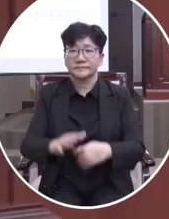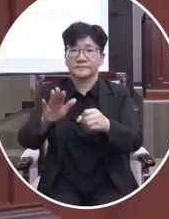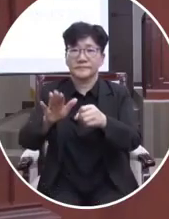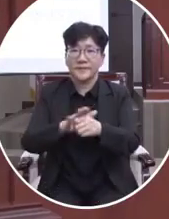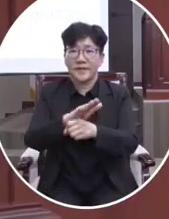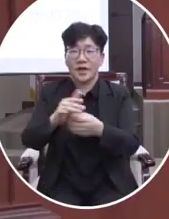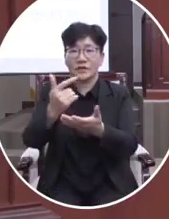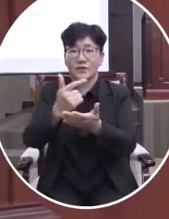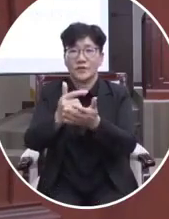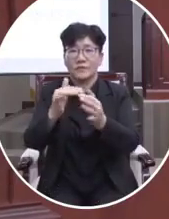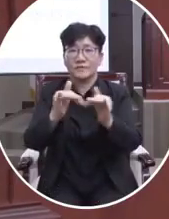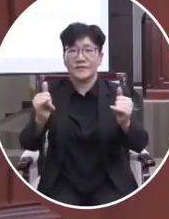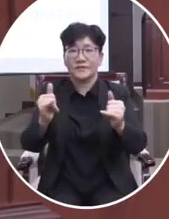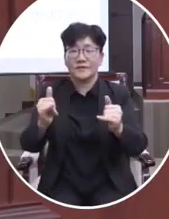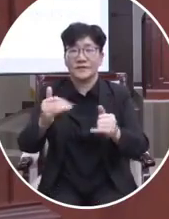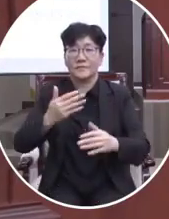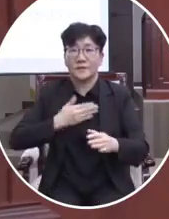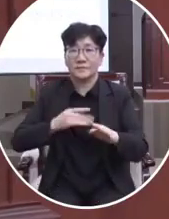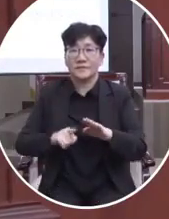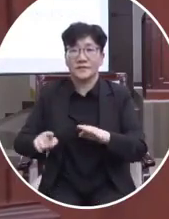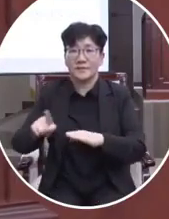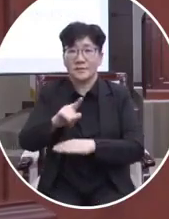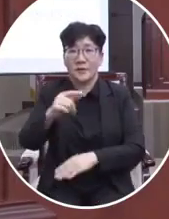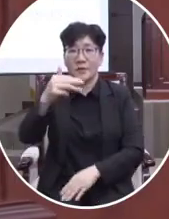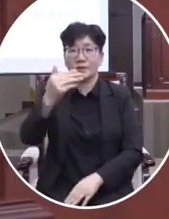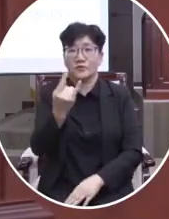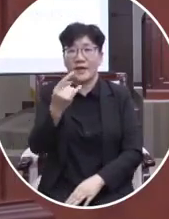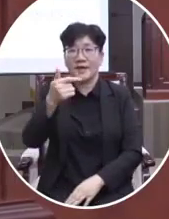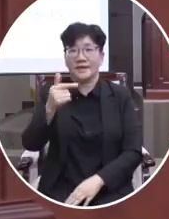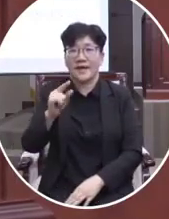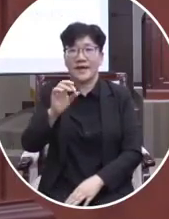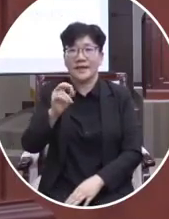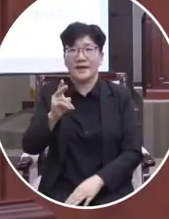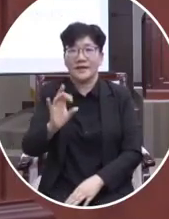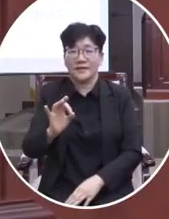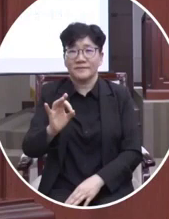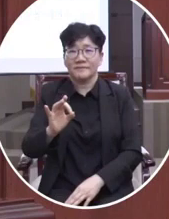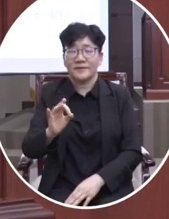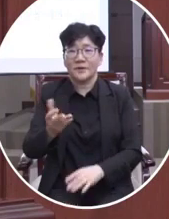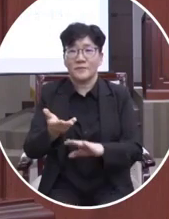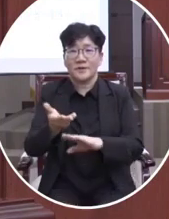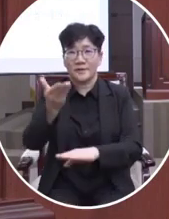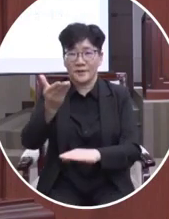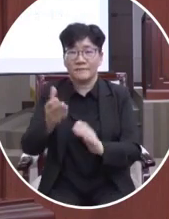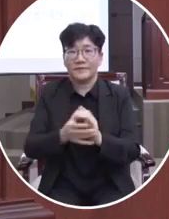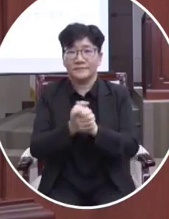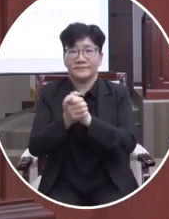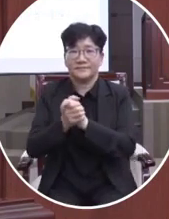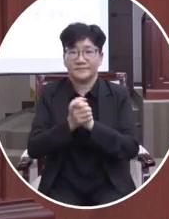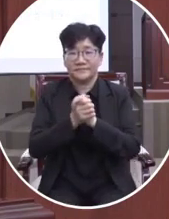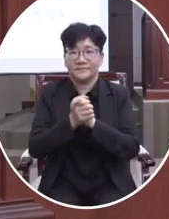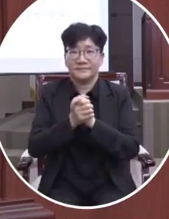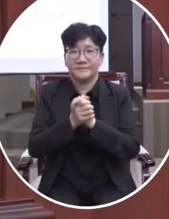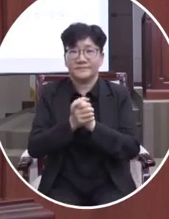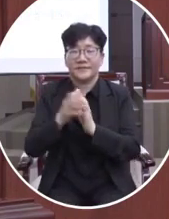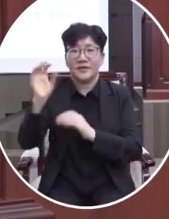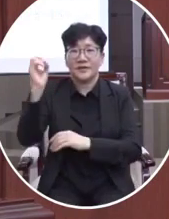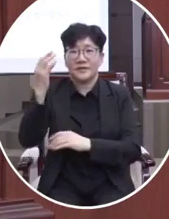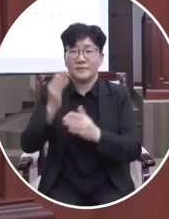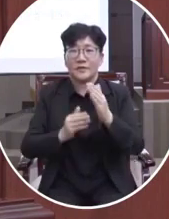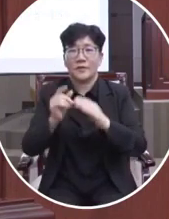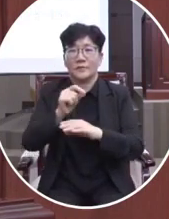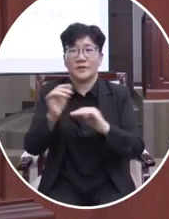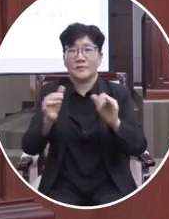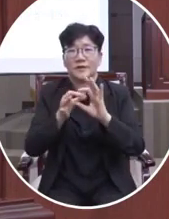사랑하는 노원 주민 여러분 진보당 최나영 의원입니다 의장님과 선배 동료 의원 여러분 언론인과